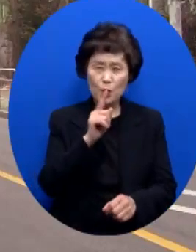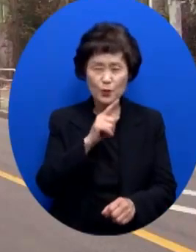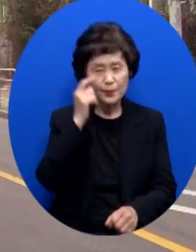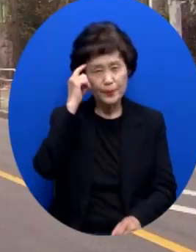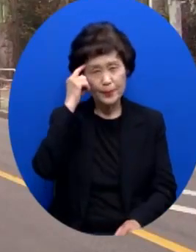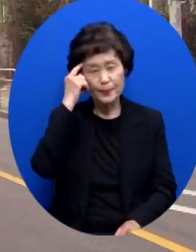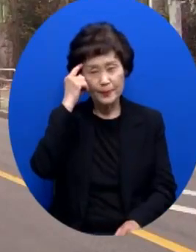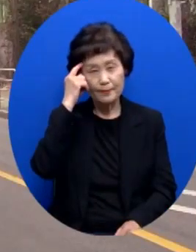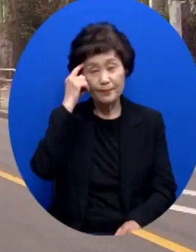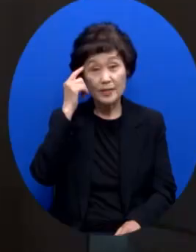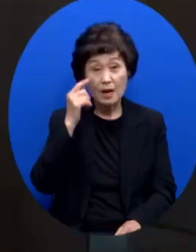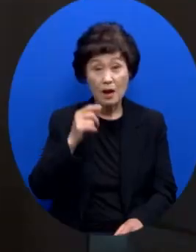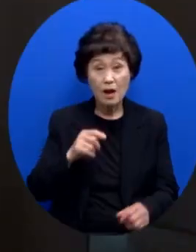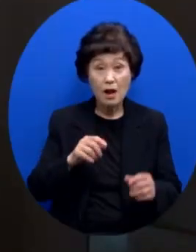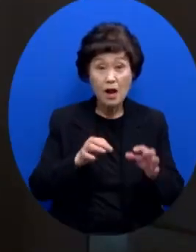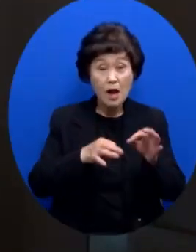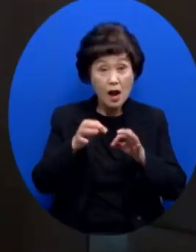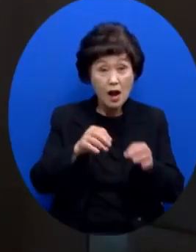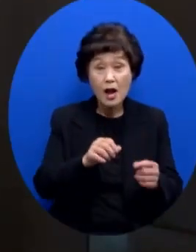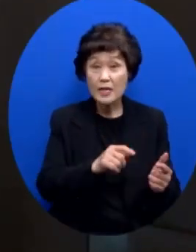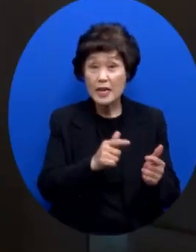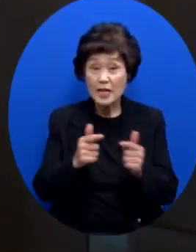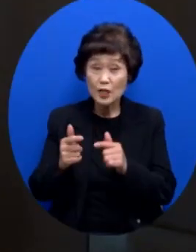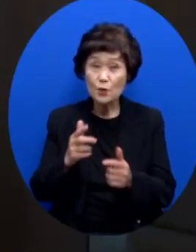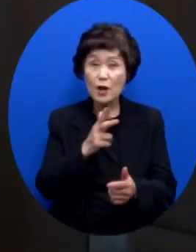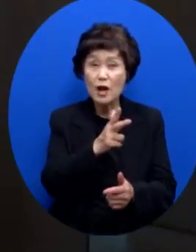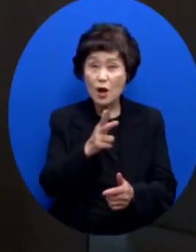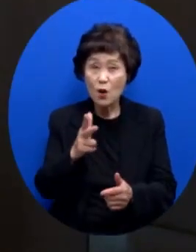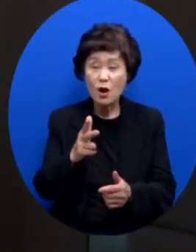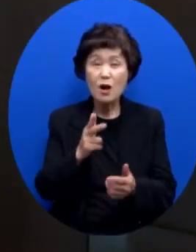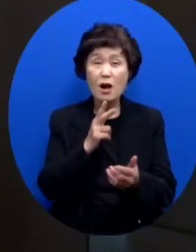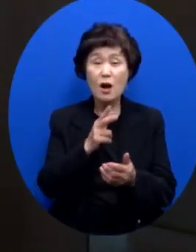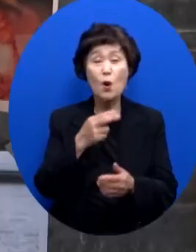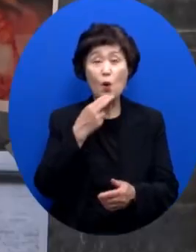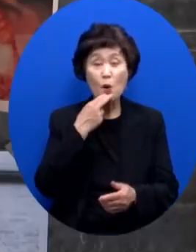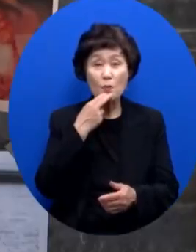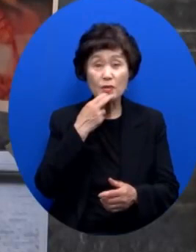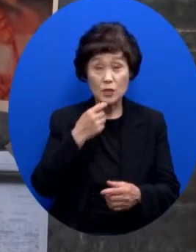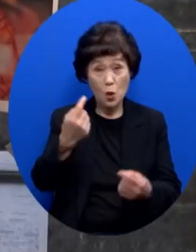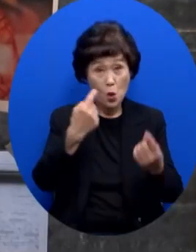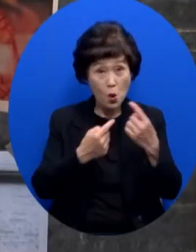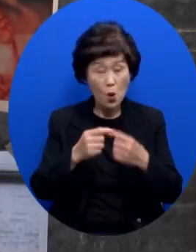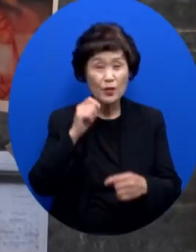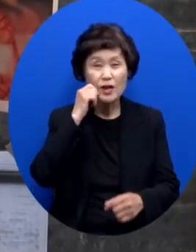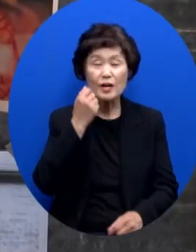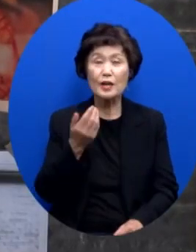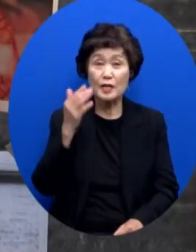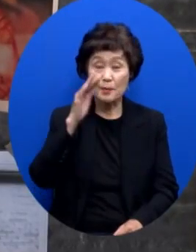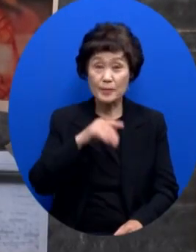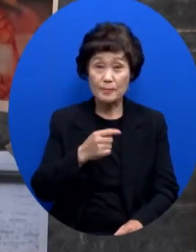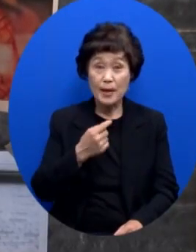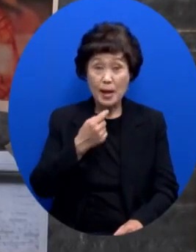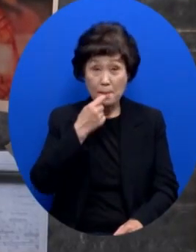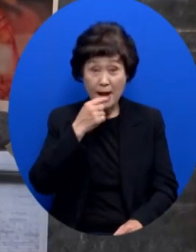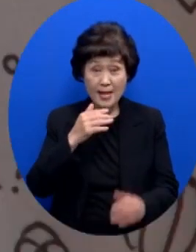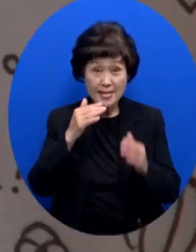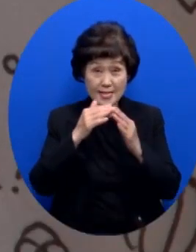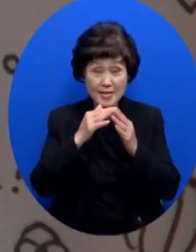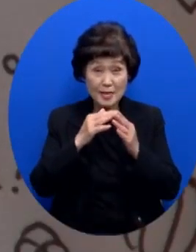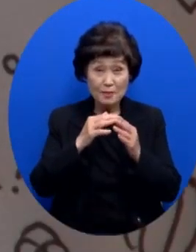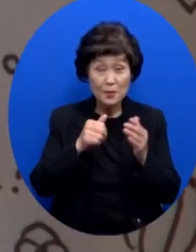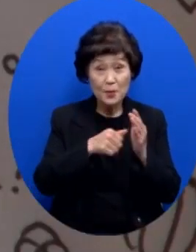상권과 주차장이 없어 방문이 쉽지 않지만 맛집으로 입소문이 나며 포털에서 인기 검색어로 노출되는